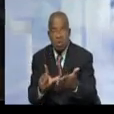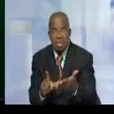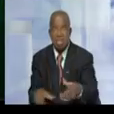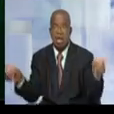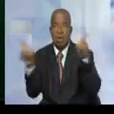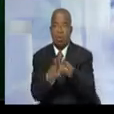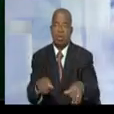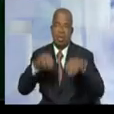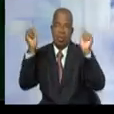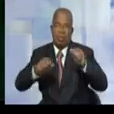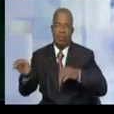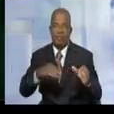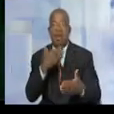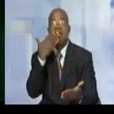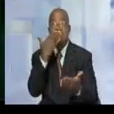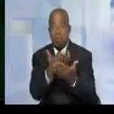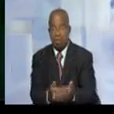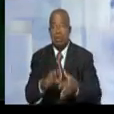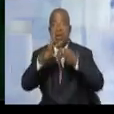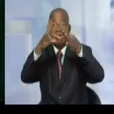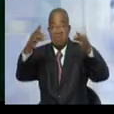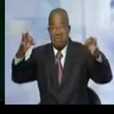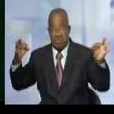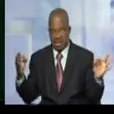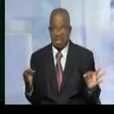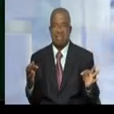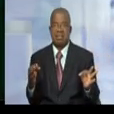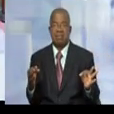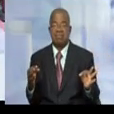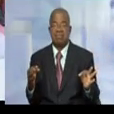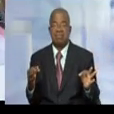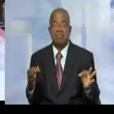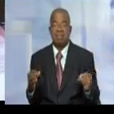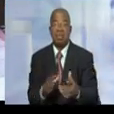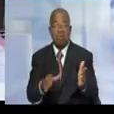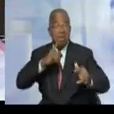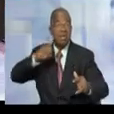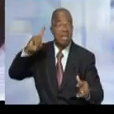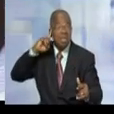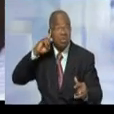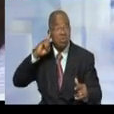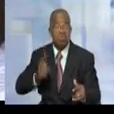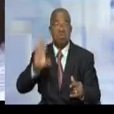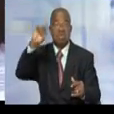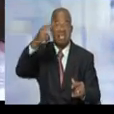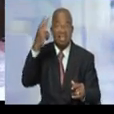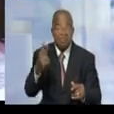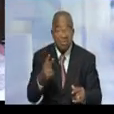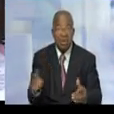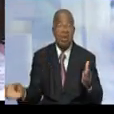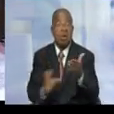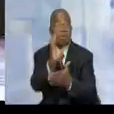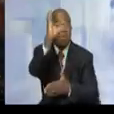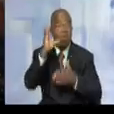l'utilisation de certaines expressions dans le milieu éducatif et même de la société. L'écrivain Zamblibi a encouragé enseignants et